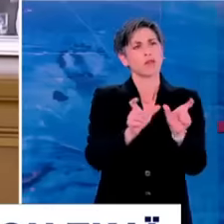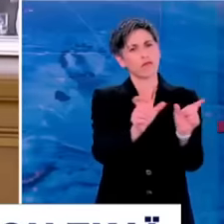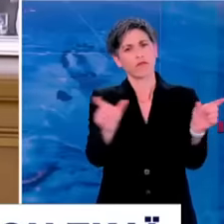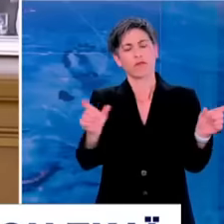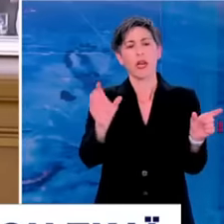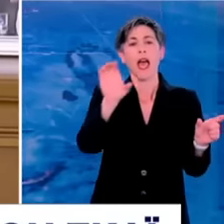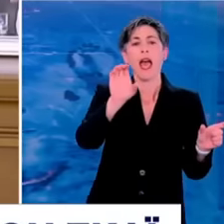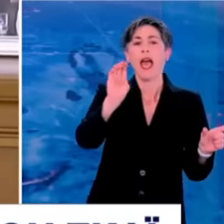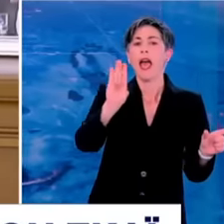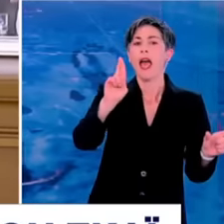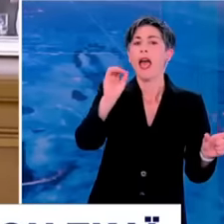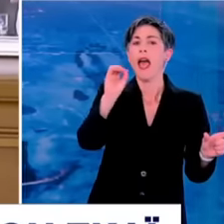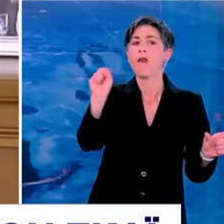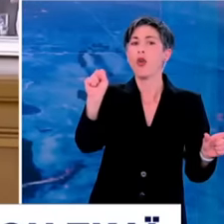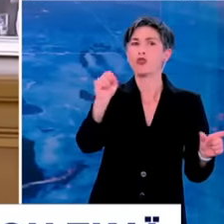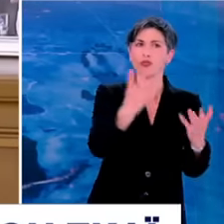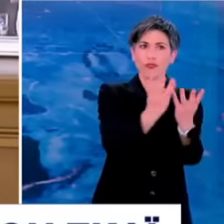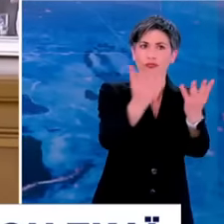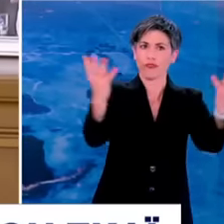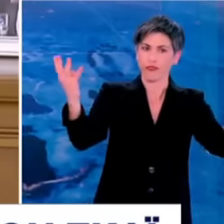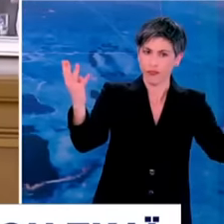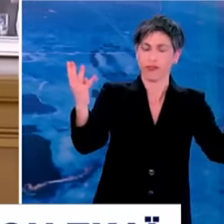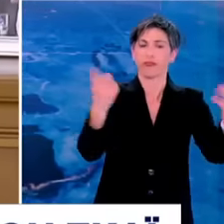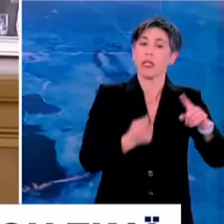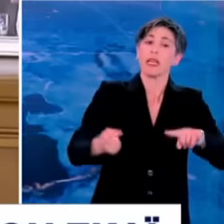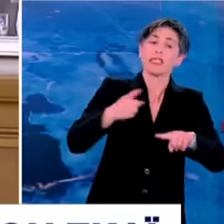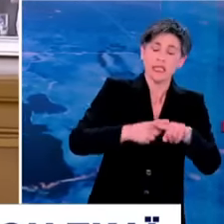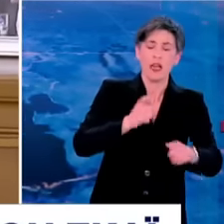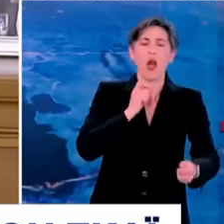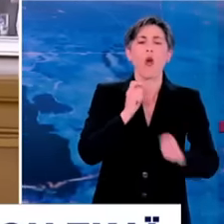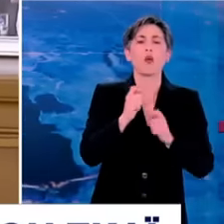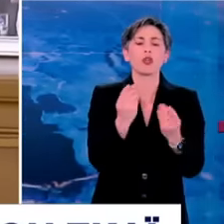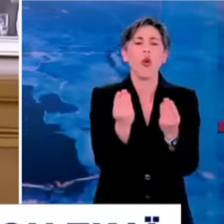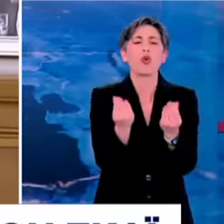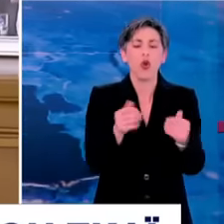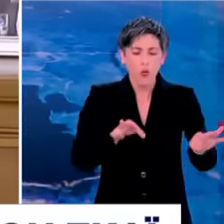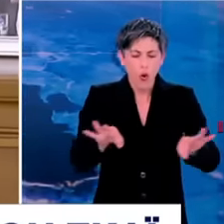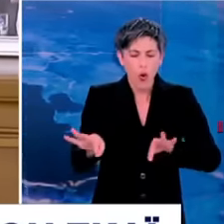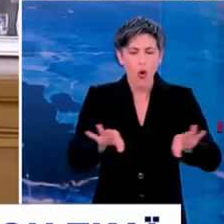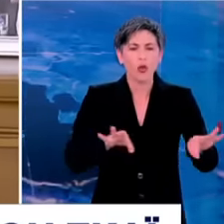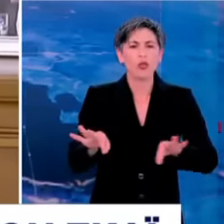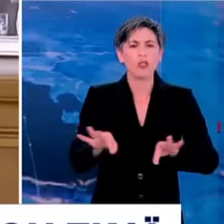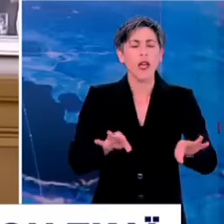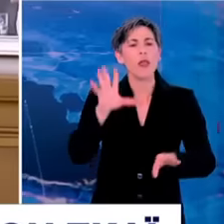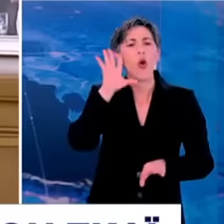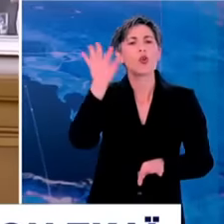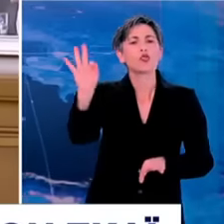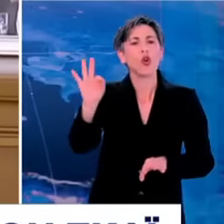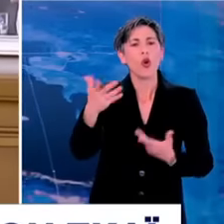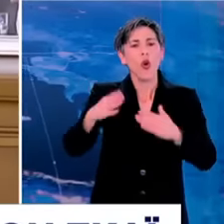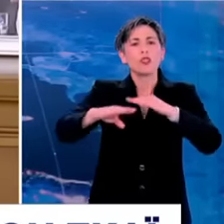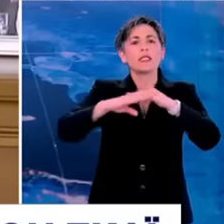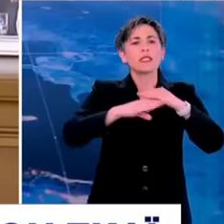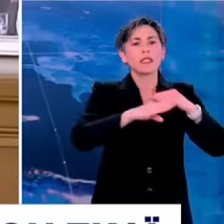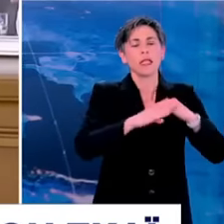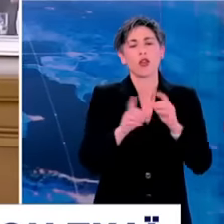Εύρο και ταυτόχρονα αλλάξαμε όλη την πολιτική της Ευρωπαϊκής Ένωσης ώστε να δοθεί μεγαλύτερη έμφαση στην εξωτερική φύλαξη των σύνορων.